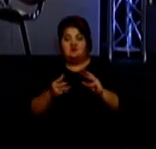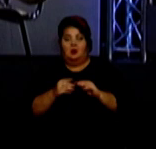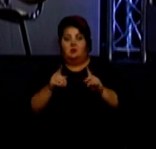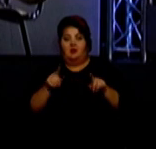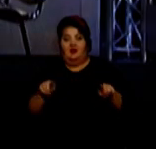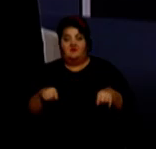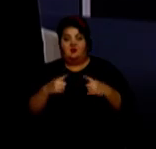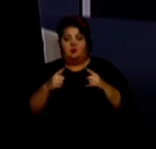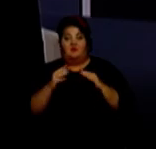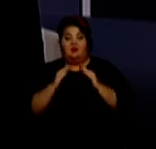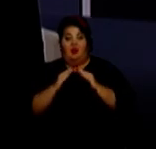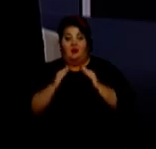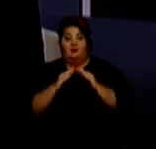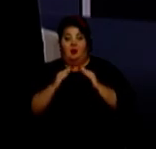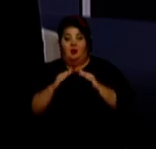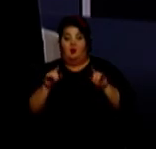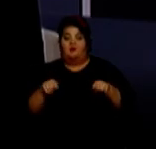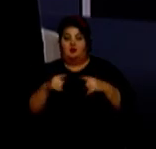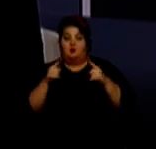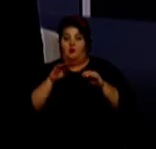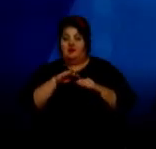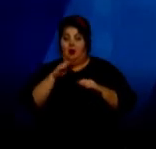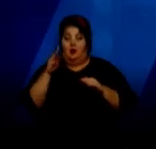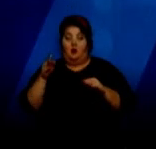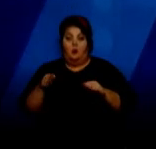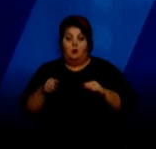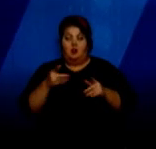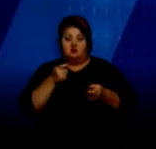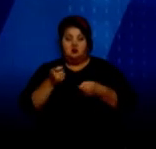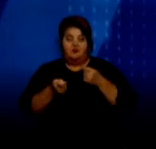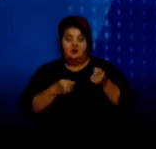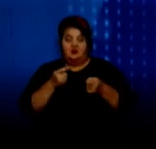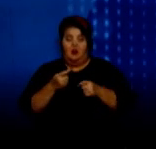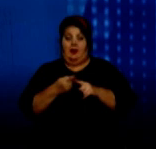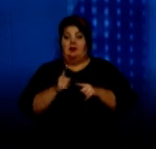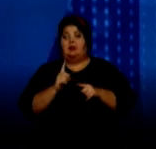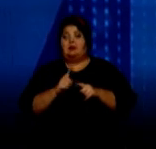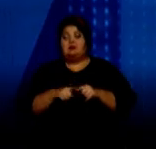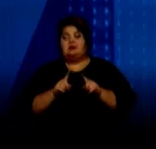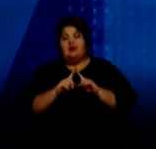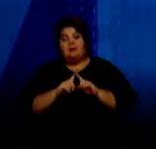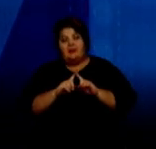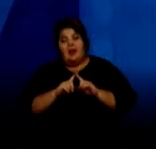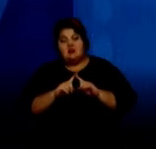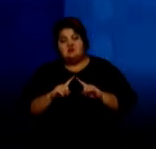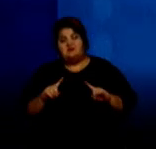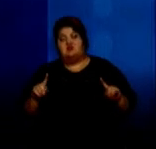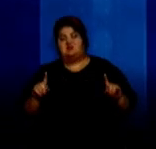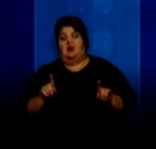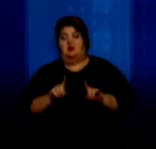відновлення даху і відновлення куполу. Якщо вдатися в деталі, то це процес надзвичайно